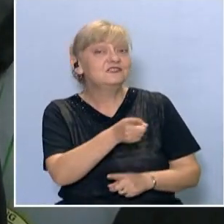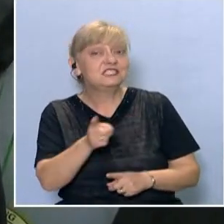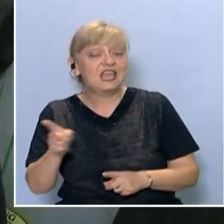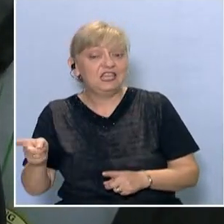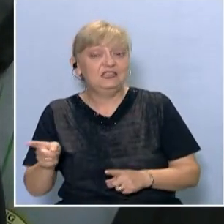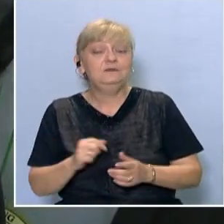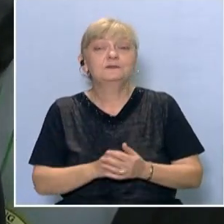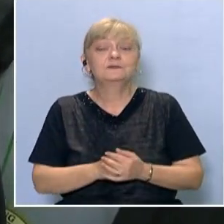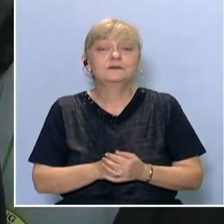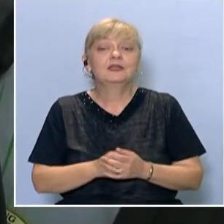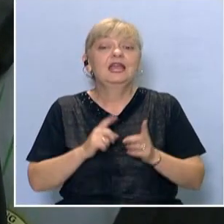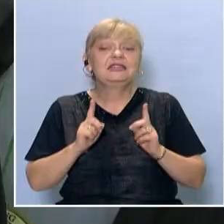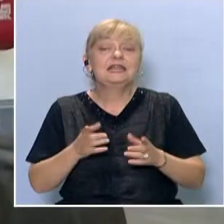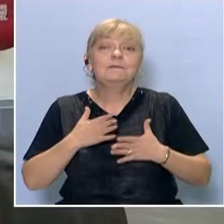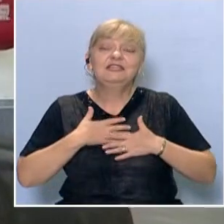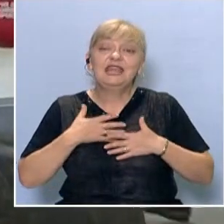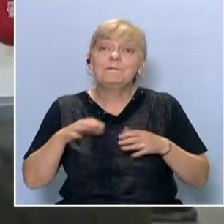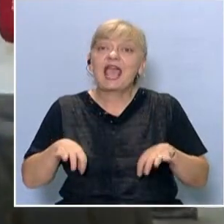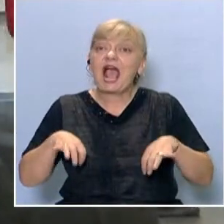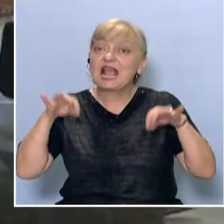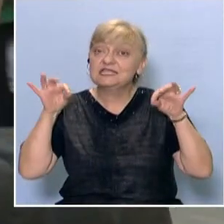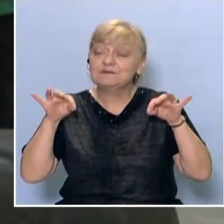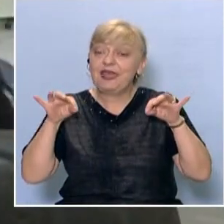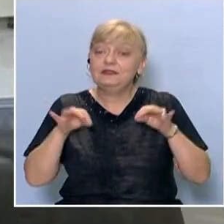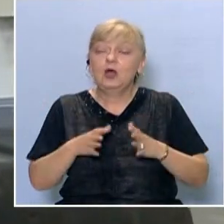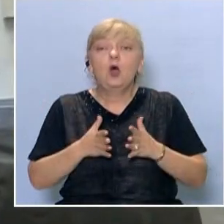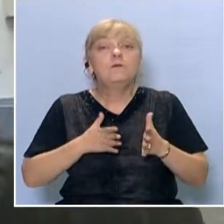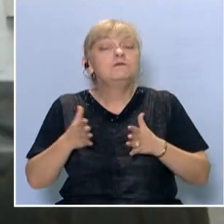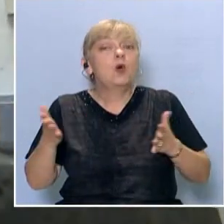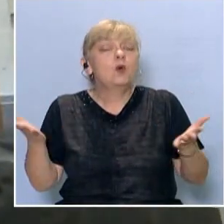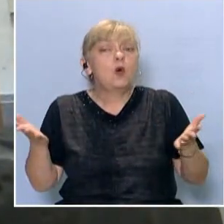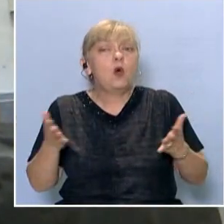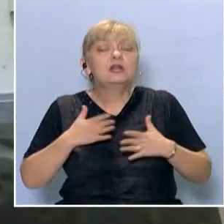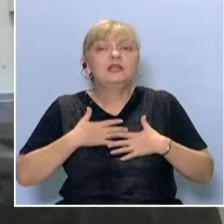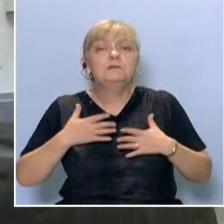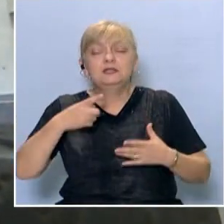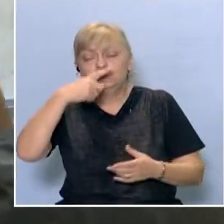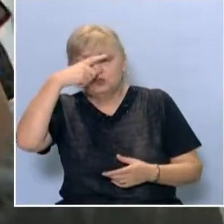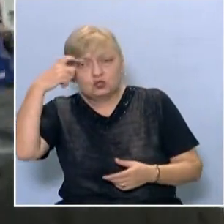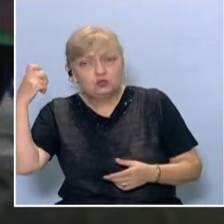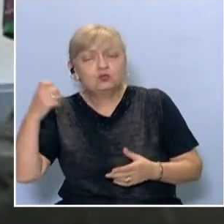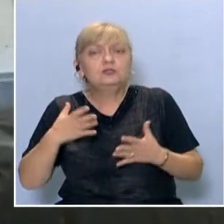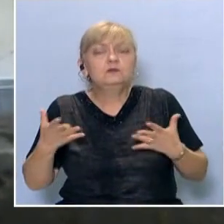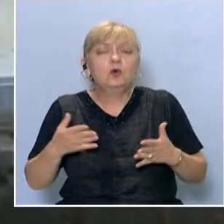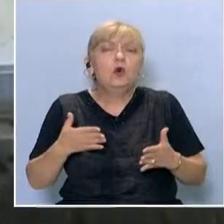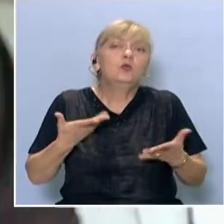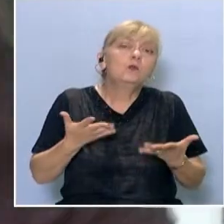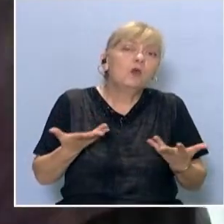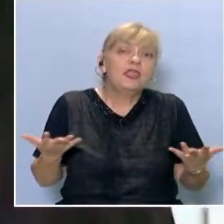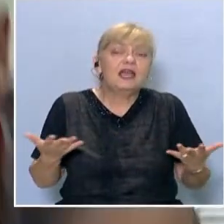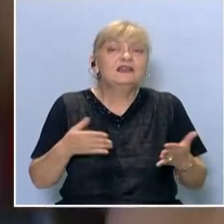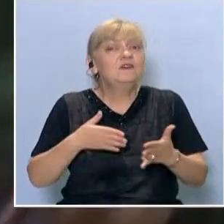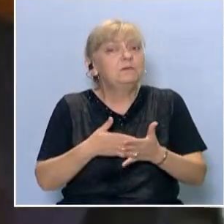али трябва да има и доза късмет. Има много хора, които са трудят адски много, но поради една или друга причина, нали,